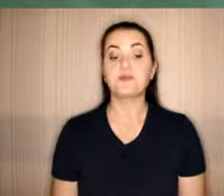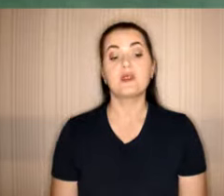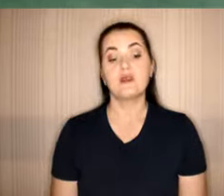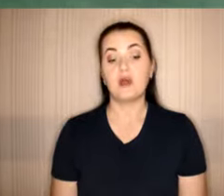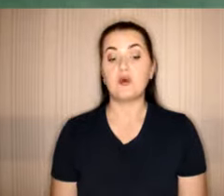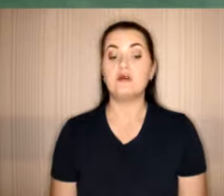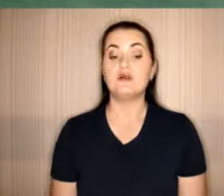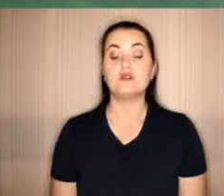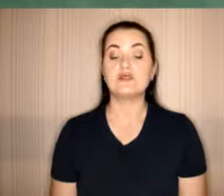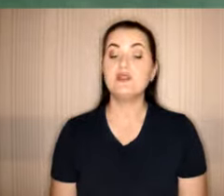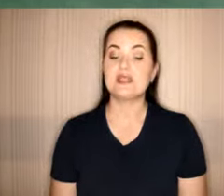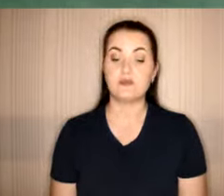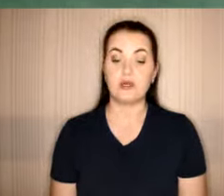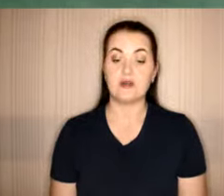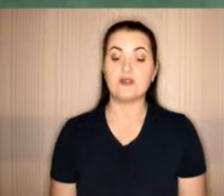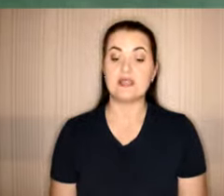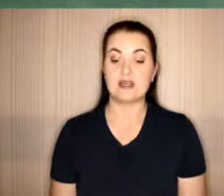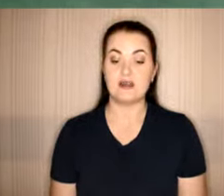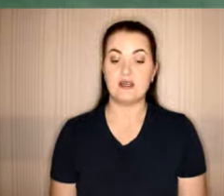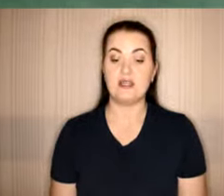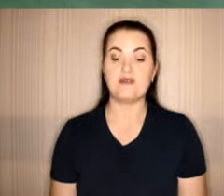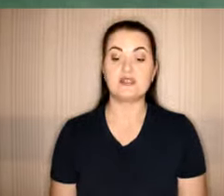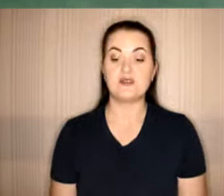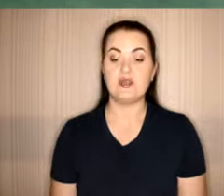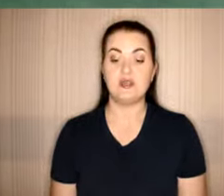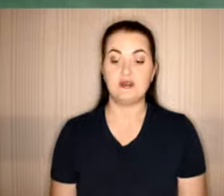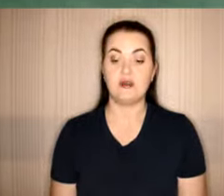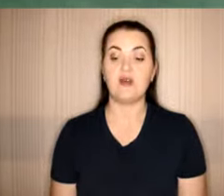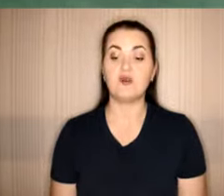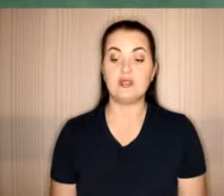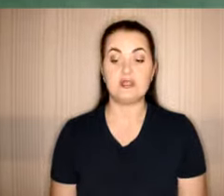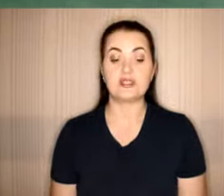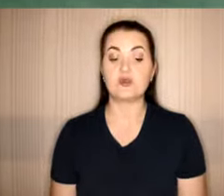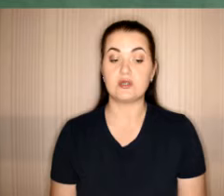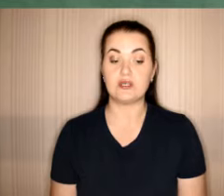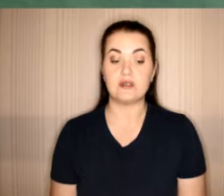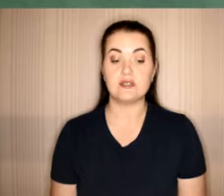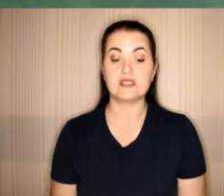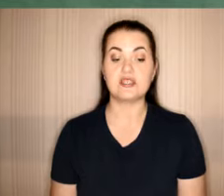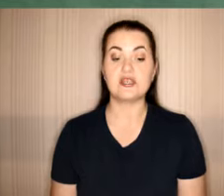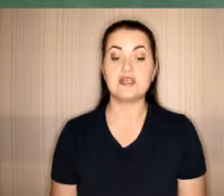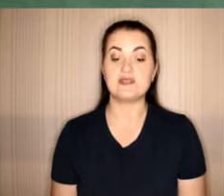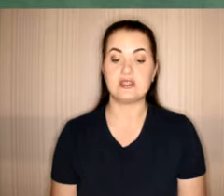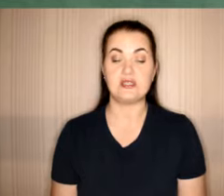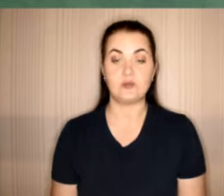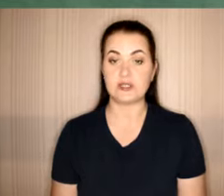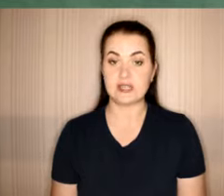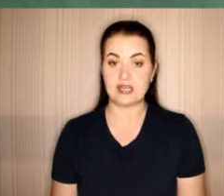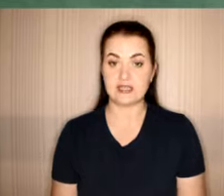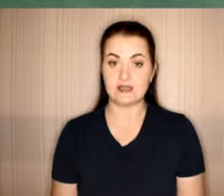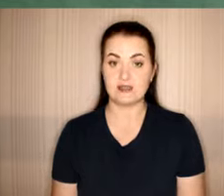творчість. Або оживуть степи, озера, і не верстовії, а вольнії, широкі, скрізь шляхи